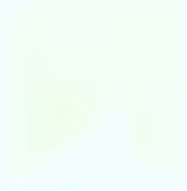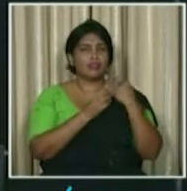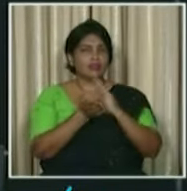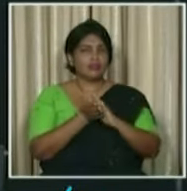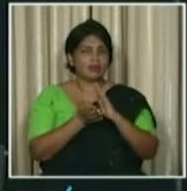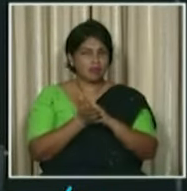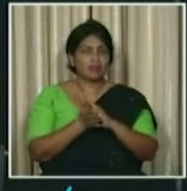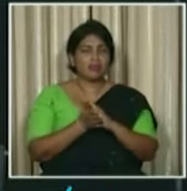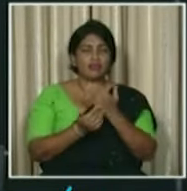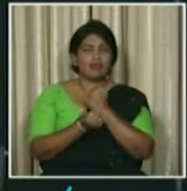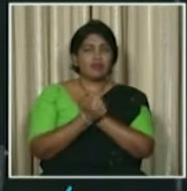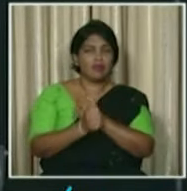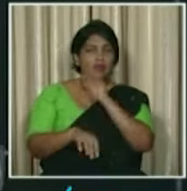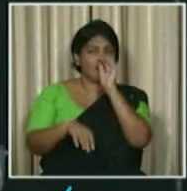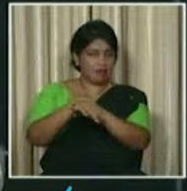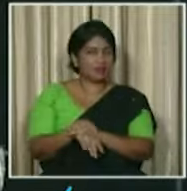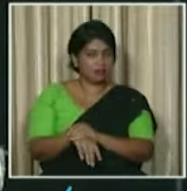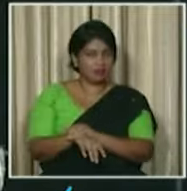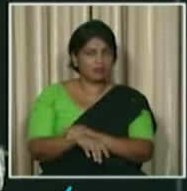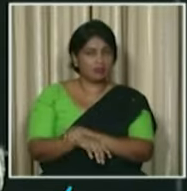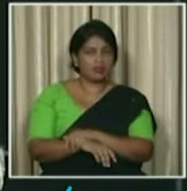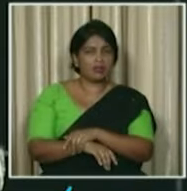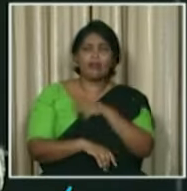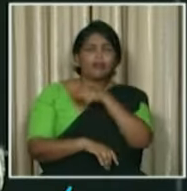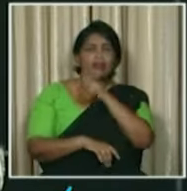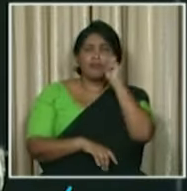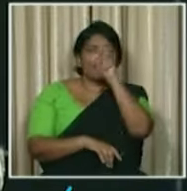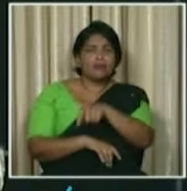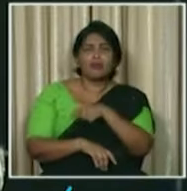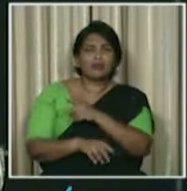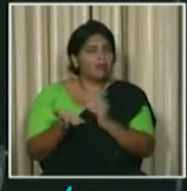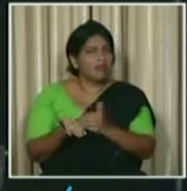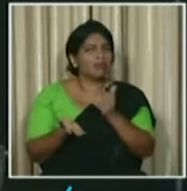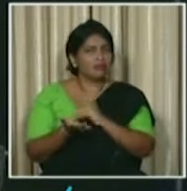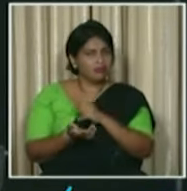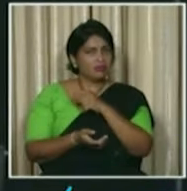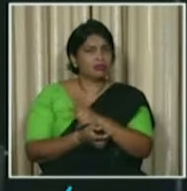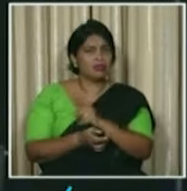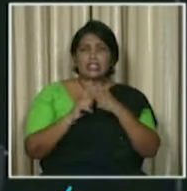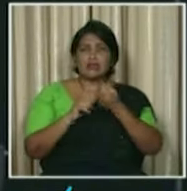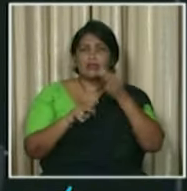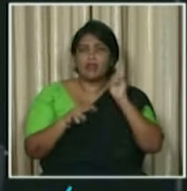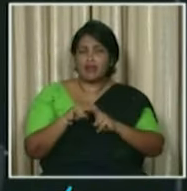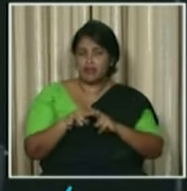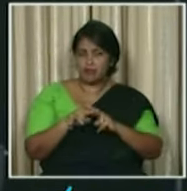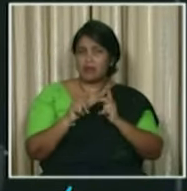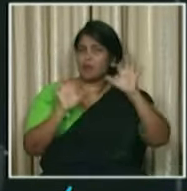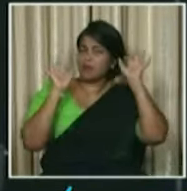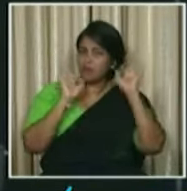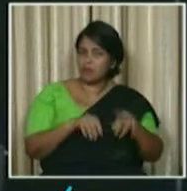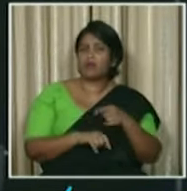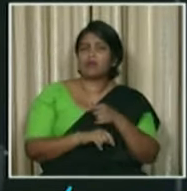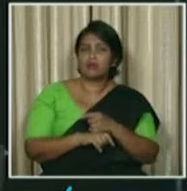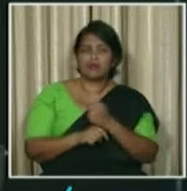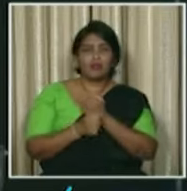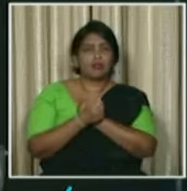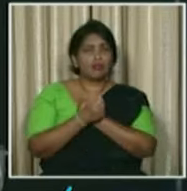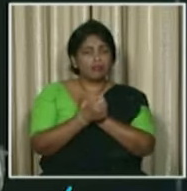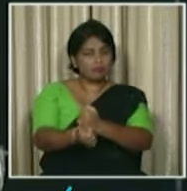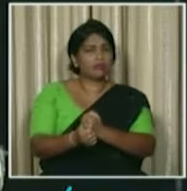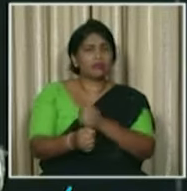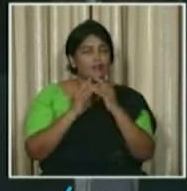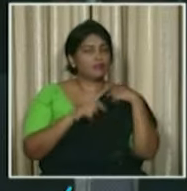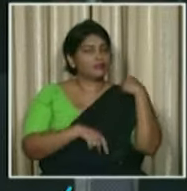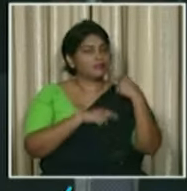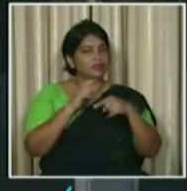යටතේ වරෙන්තු කරුවා නත්තඩංගුවට ගන්නවා. ඇයි මේ පුද්ගලයා දිගින් දිගටම මිනිසුන්ගේ EPF කියවන්නේ නැතුව ඉඳෙද්දි වරෙන්තුවට අත්තඩංගුවට